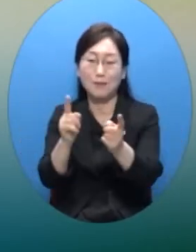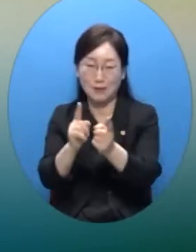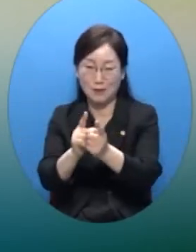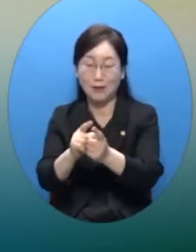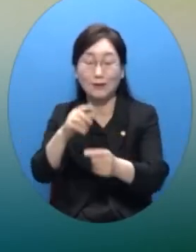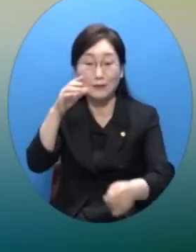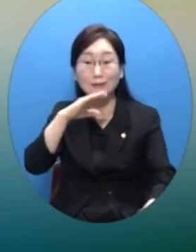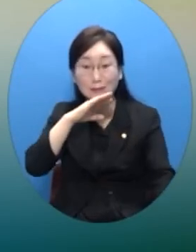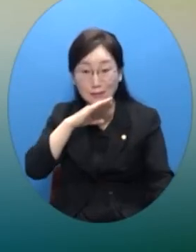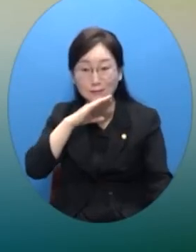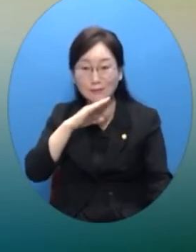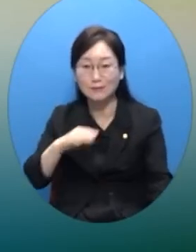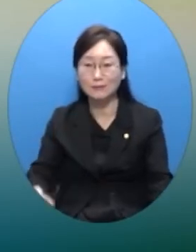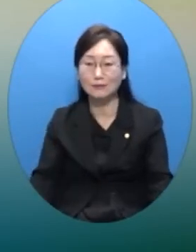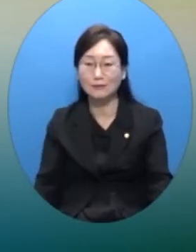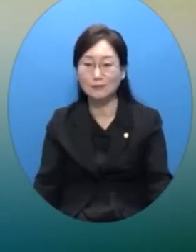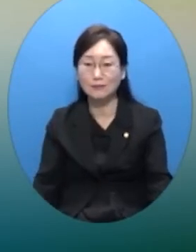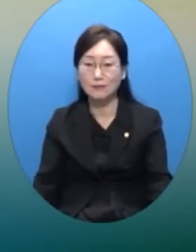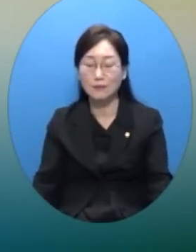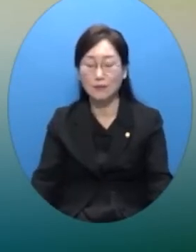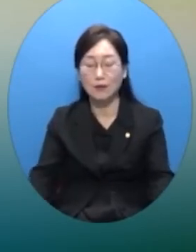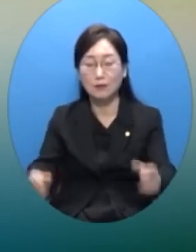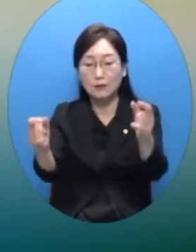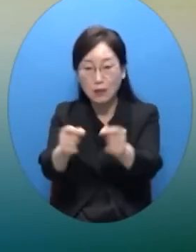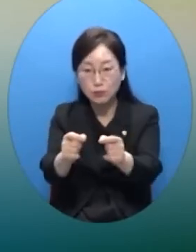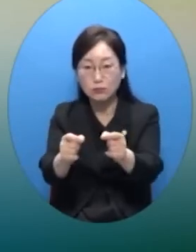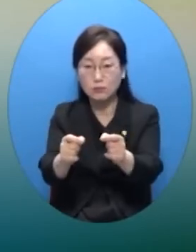기대합니다. 그는 이 땅에서 짧은